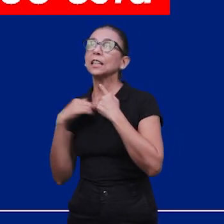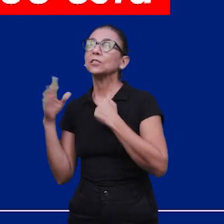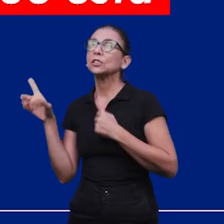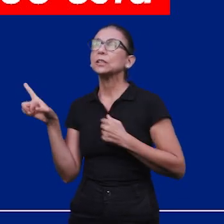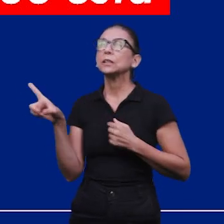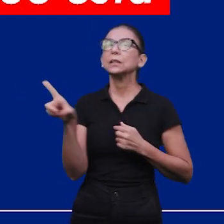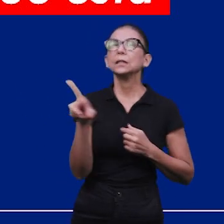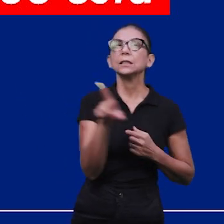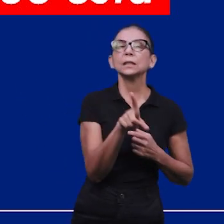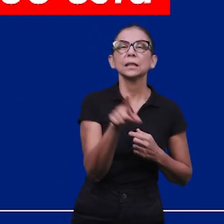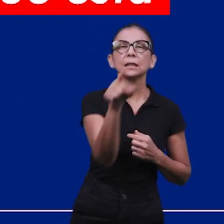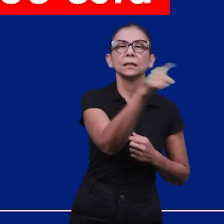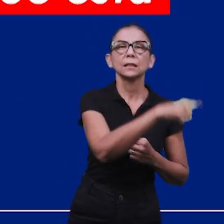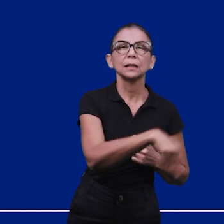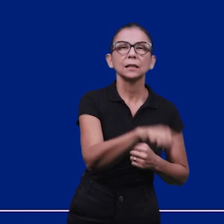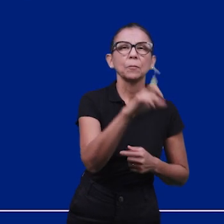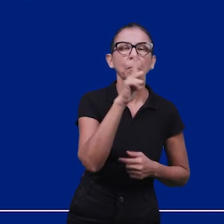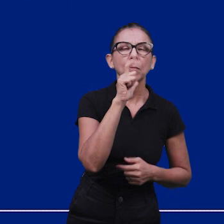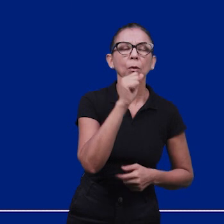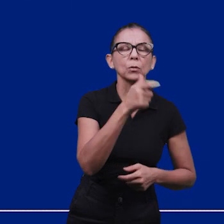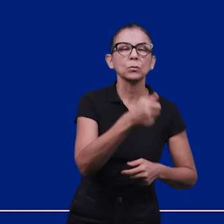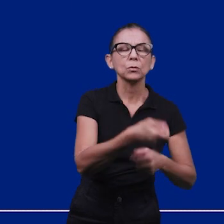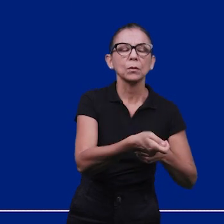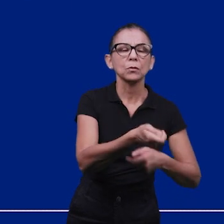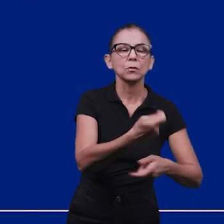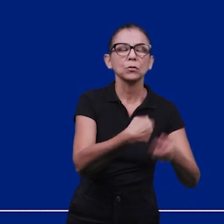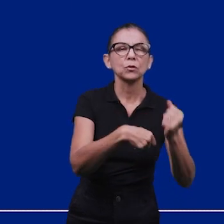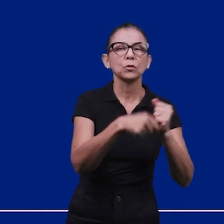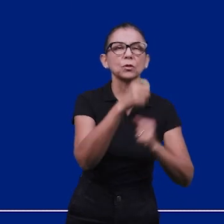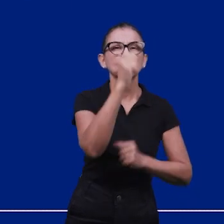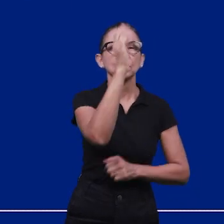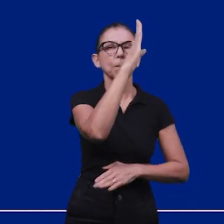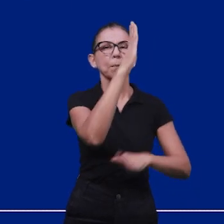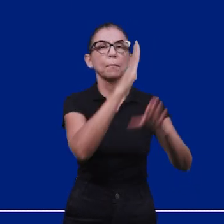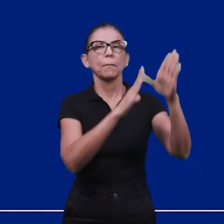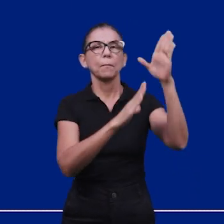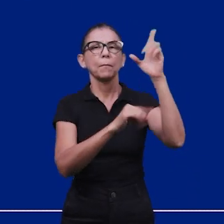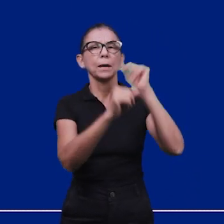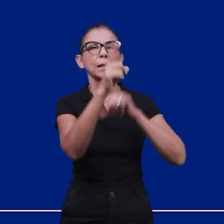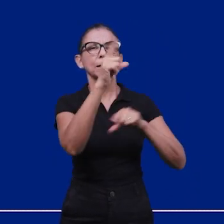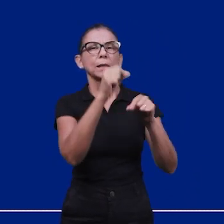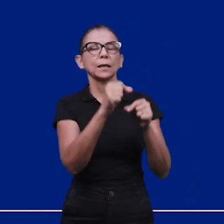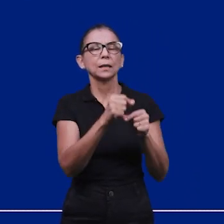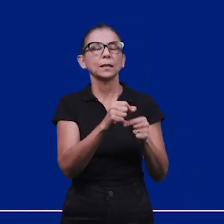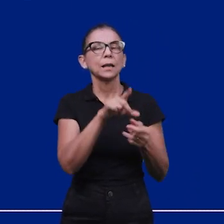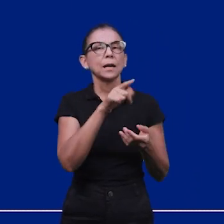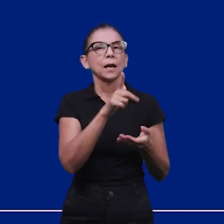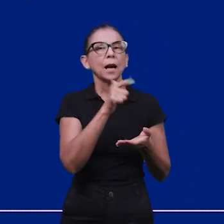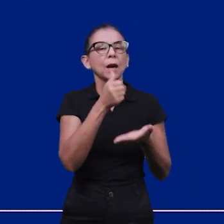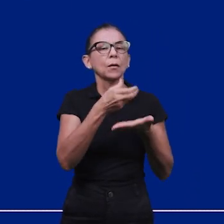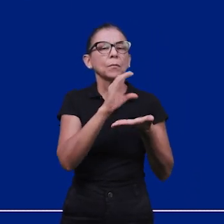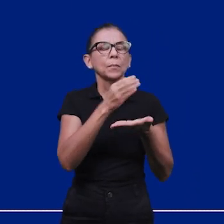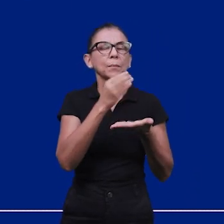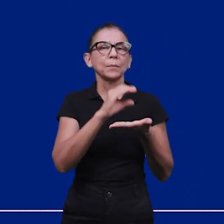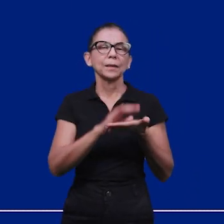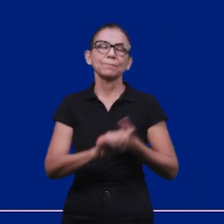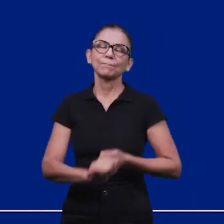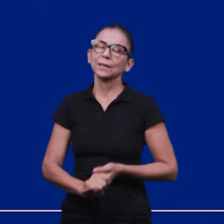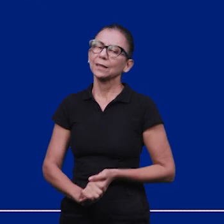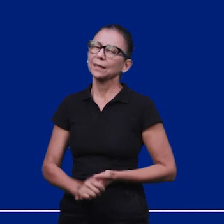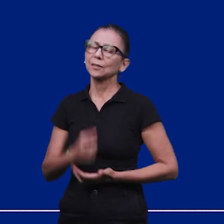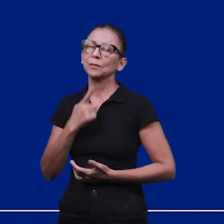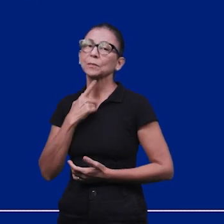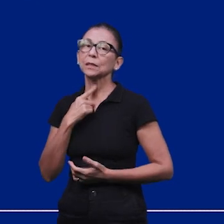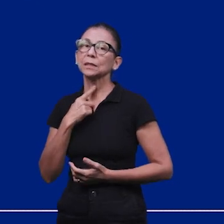je voulais boire de l'eau qui se trouve le puits de Bethléem. Le verset 16 nous dit 2 Samuel